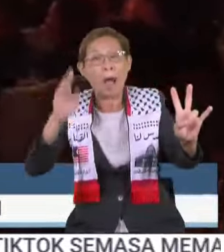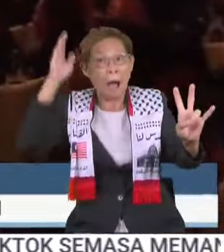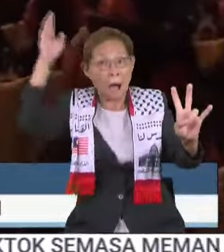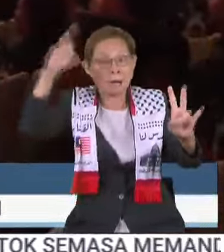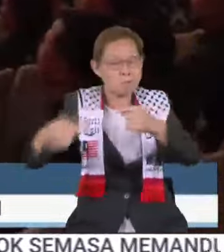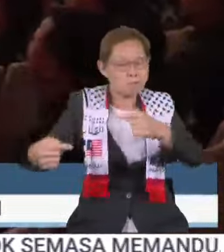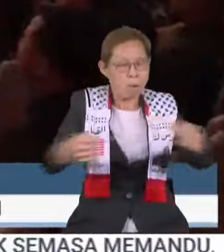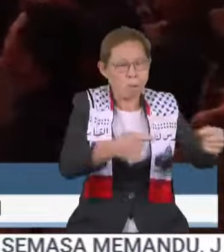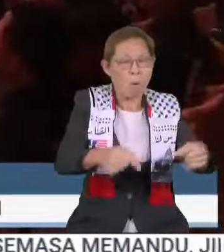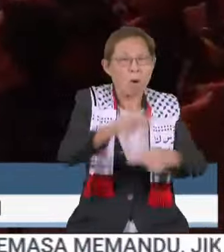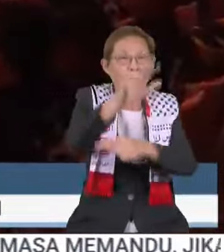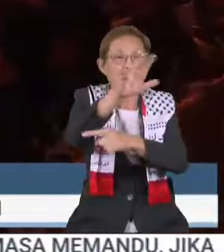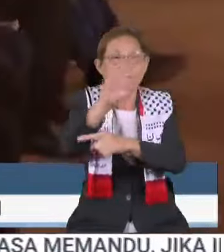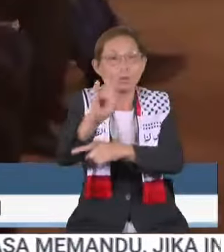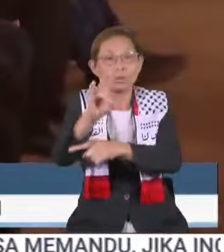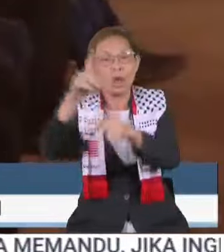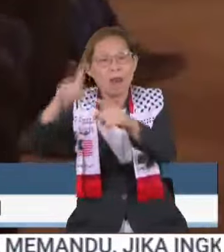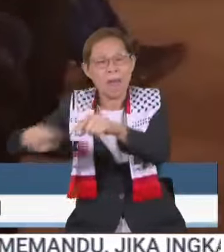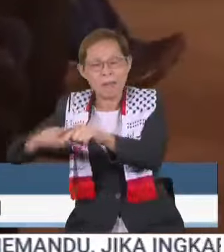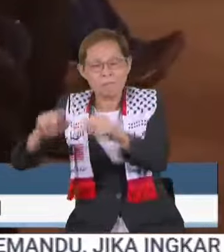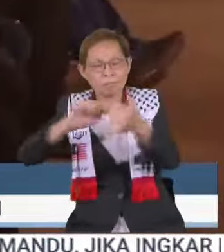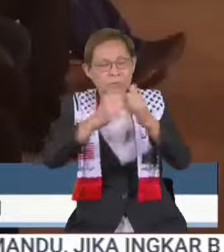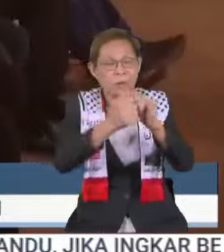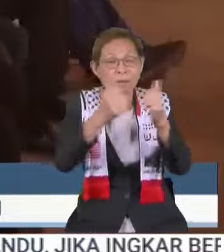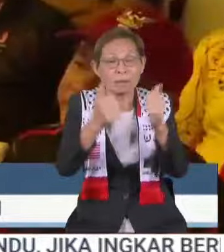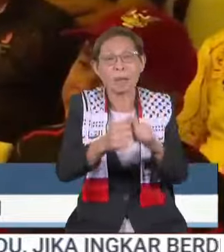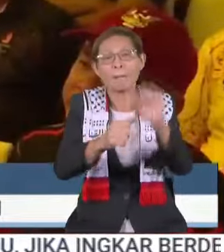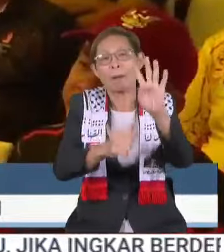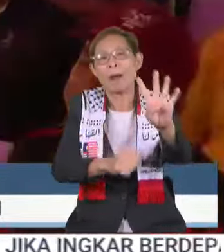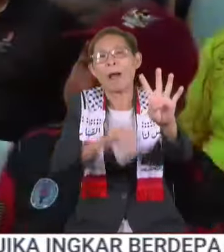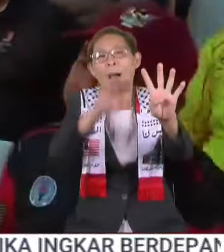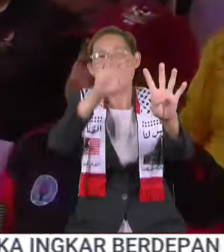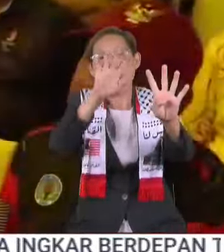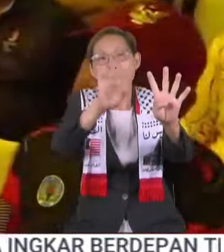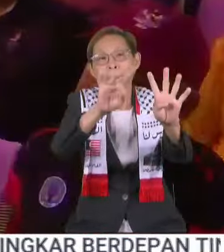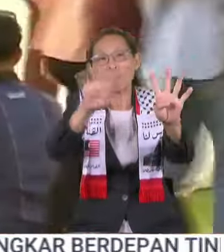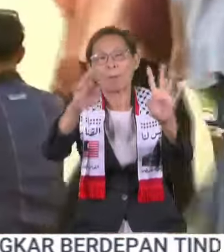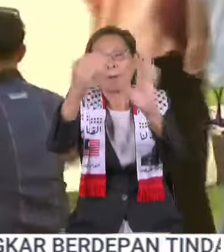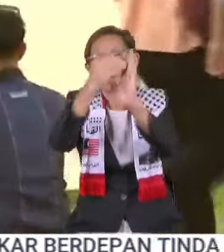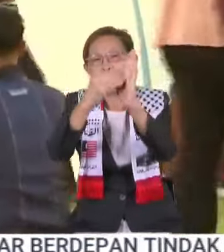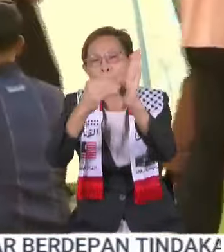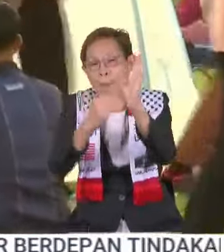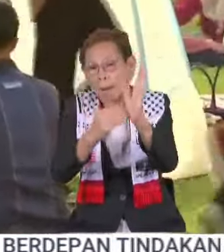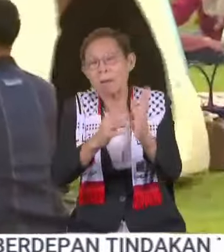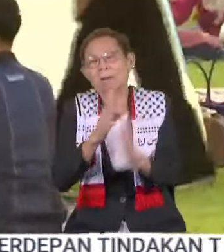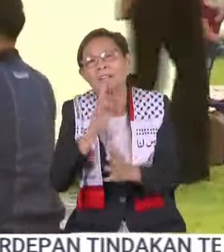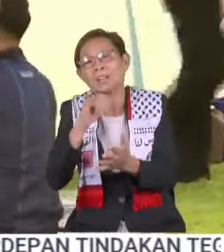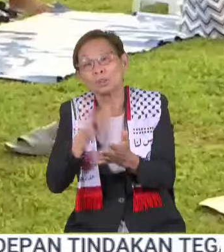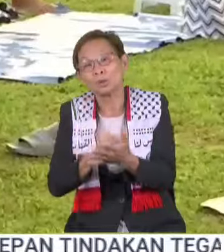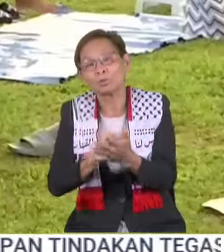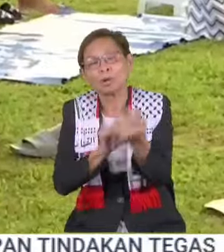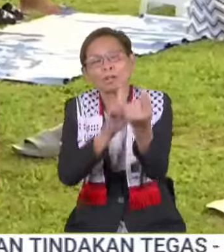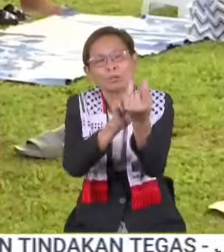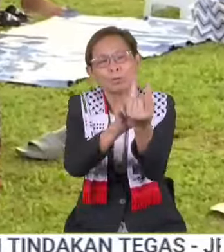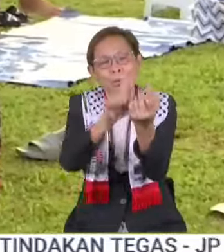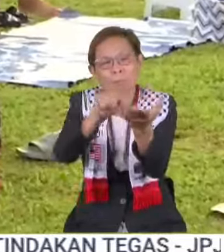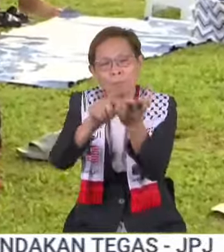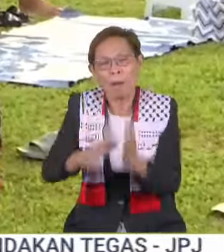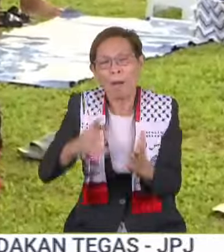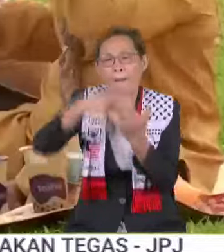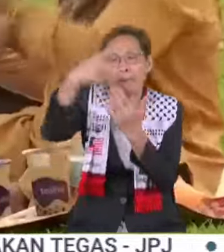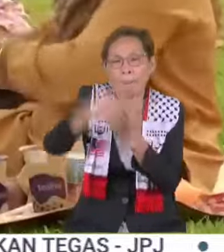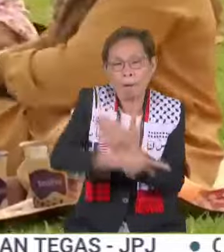akan mempertandingkan 37 jenis sukan dengan 484 acara. Beliau berkata demikian semasa ditemui pemberita pada